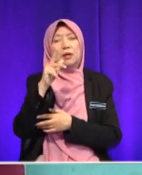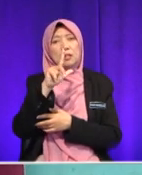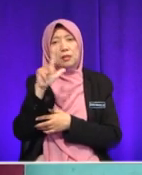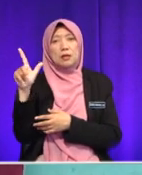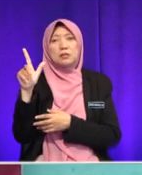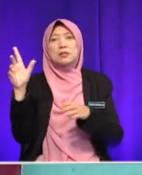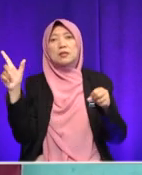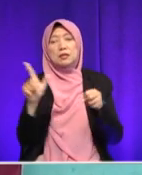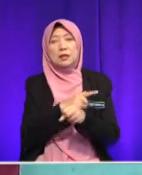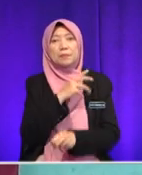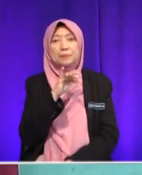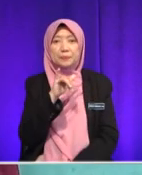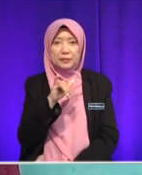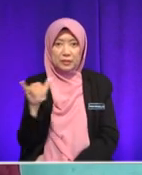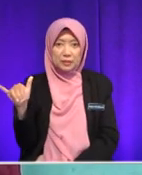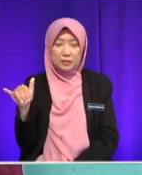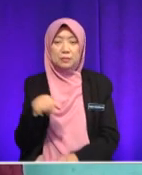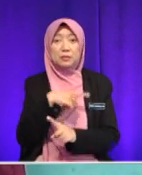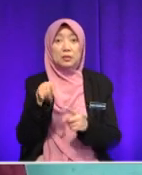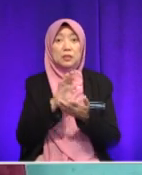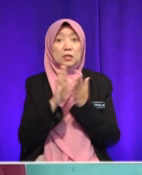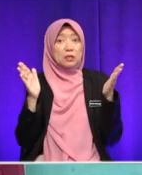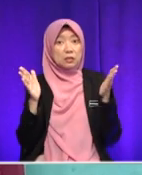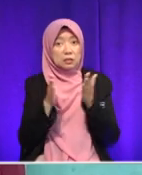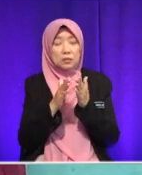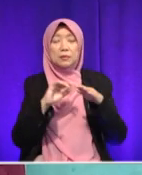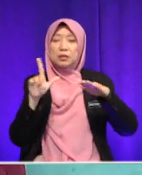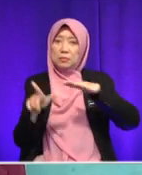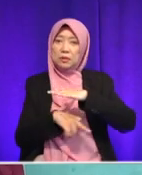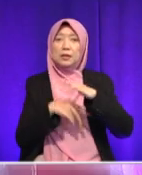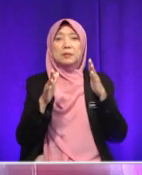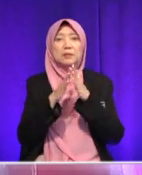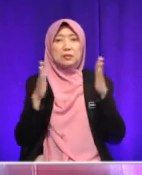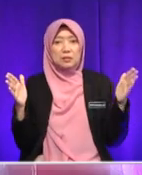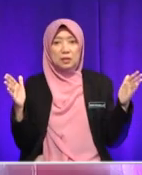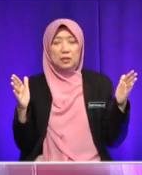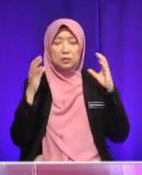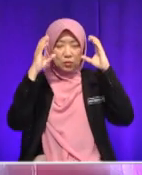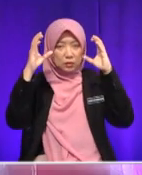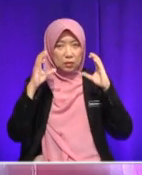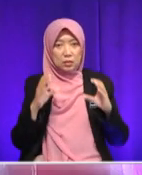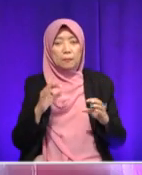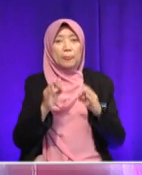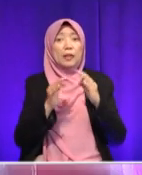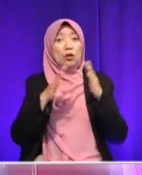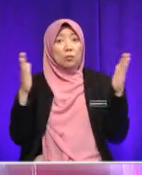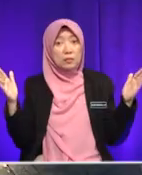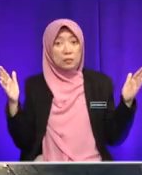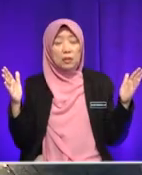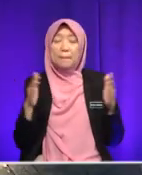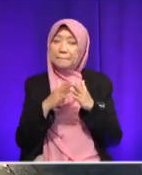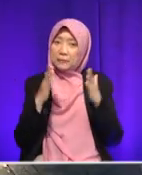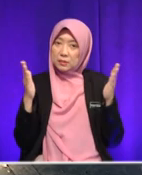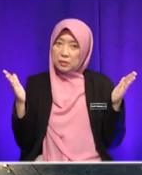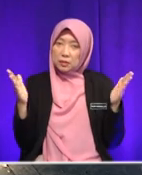lihat bila dia menjadi kecil, memang melibatkan pembesaran. Tips untuk anda adalah kalau dia besar, pembesaran.